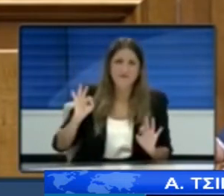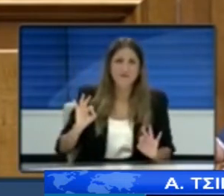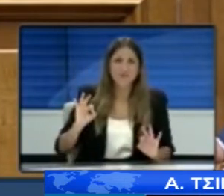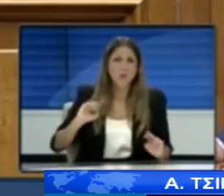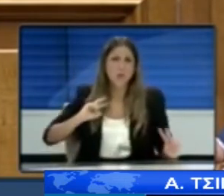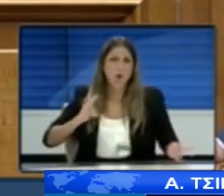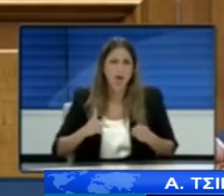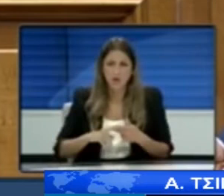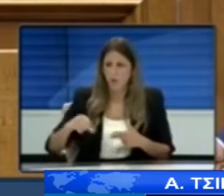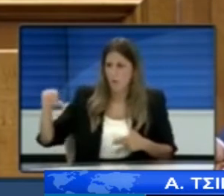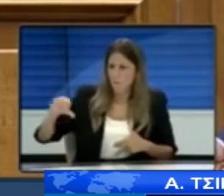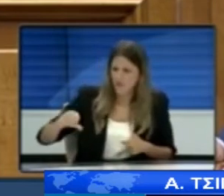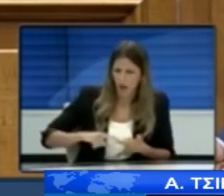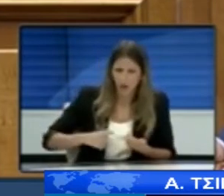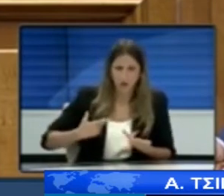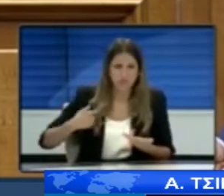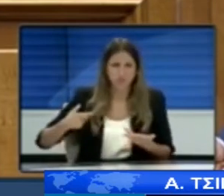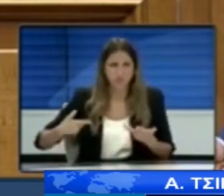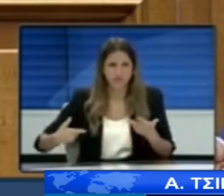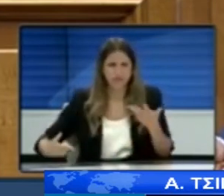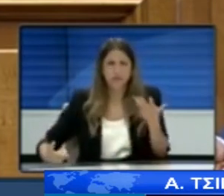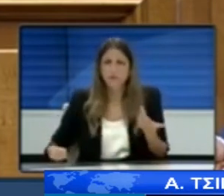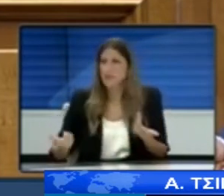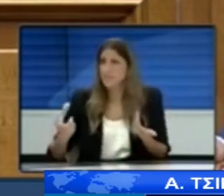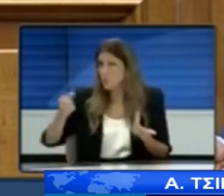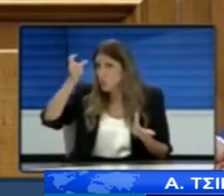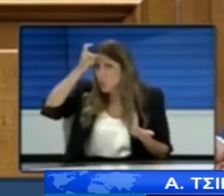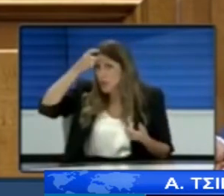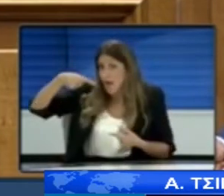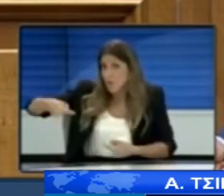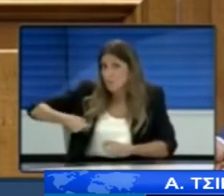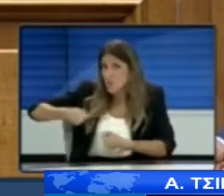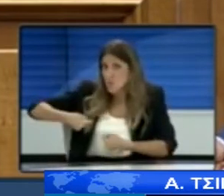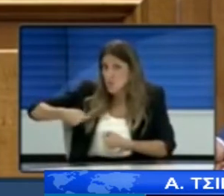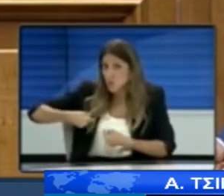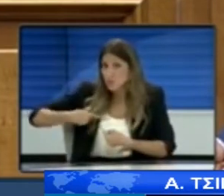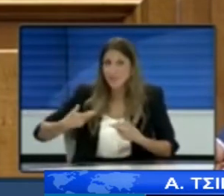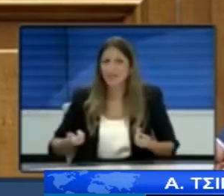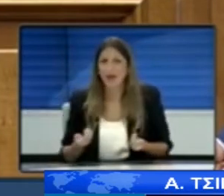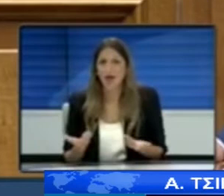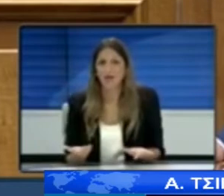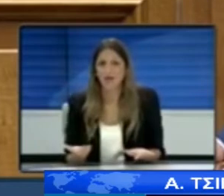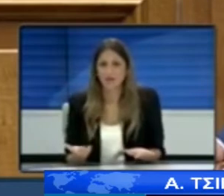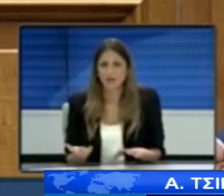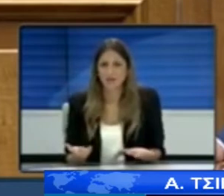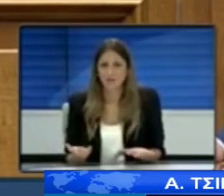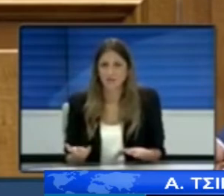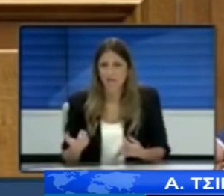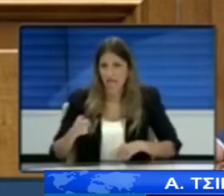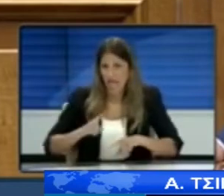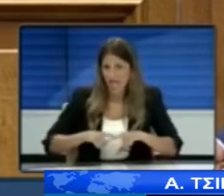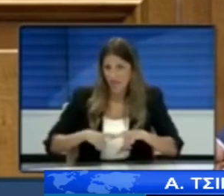εξωτερικής πολιτικής, γεωπολιτική κρίση. Άρα εσείς έχετε μόνο σας αποδειχθεί σε παράγοντα